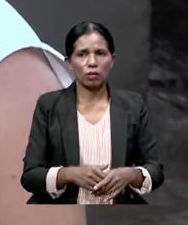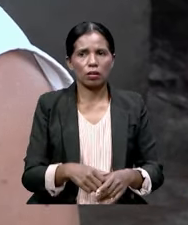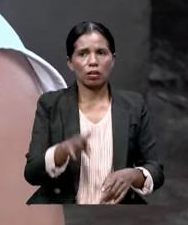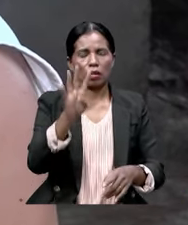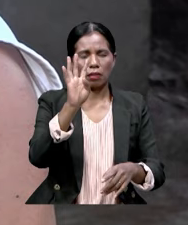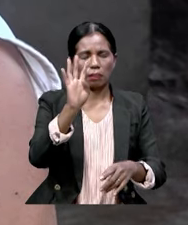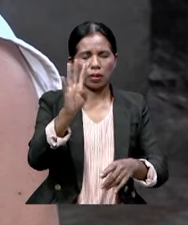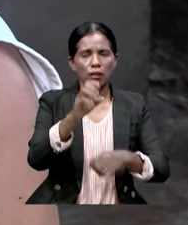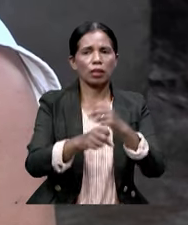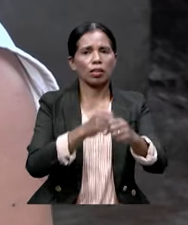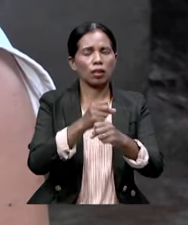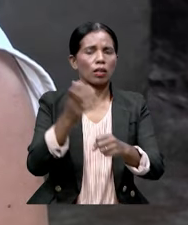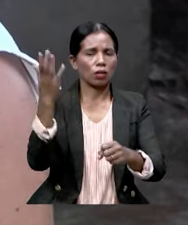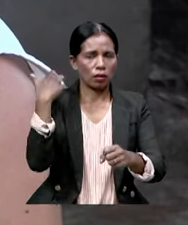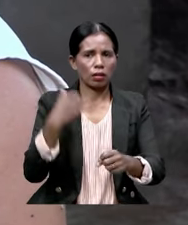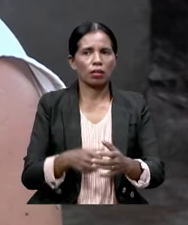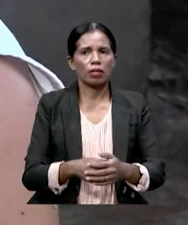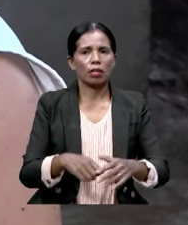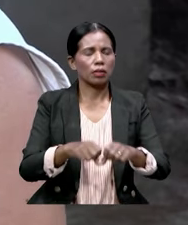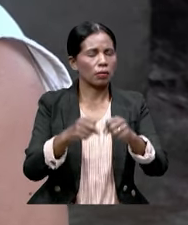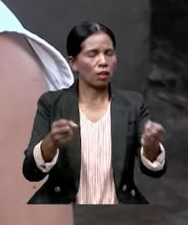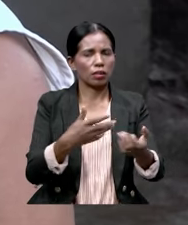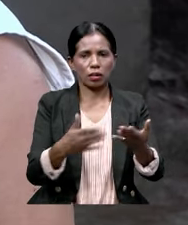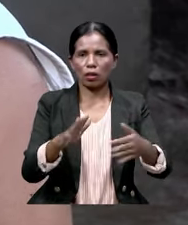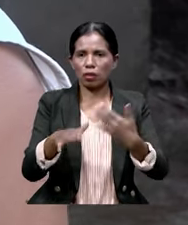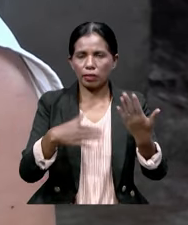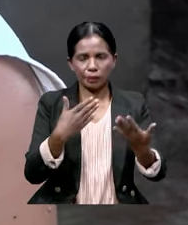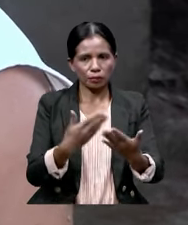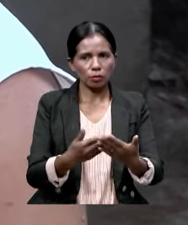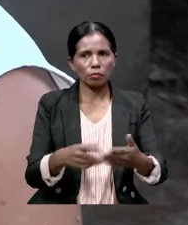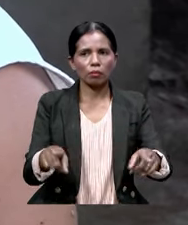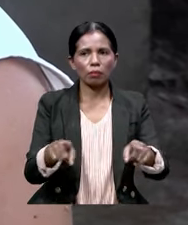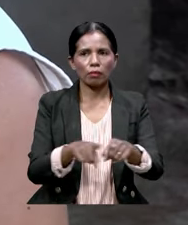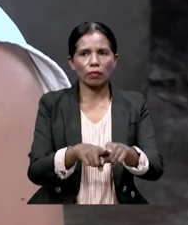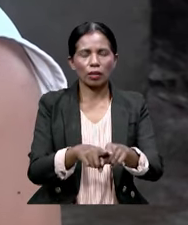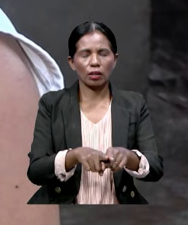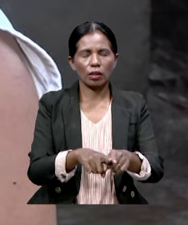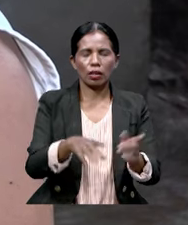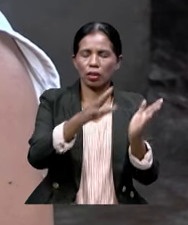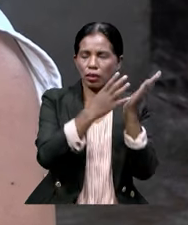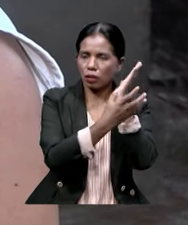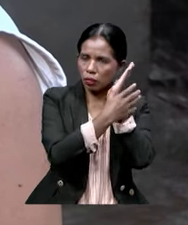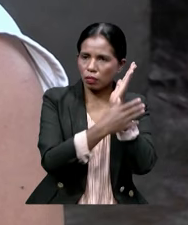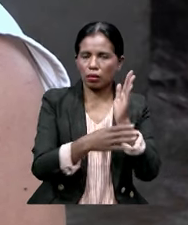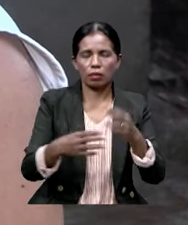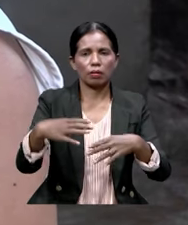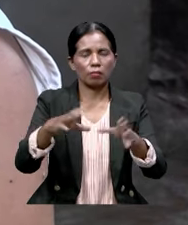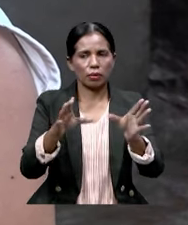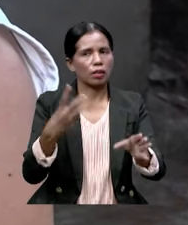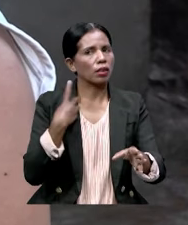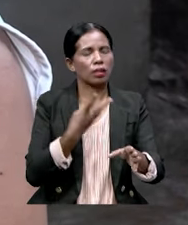rutinang kotuk niniang anto ne istraga sasang kututu istraga sasang hanesa ngkulusau bikang